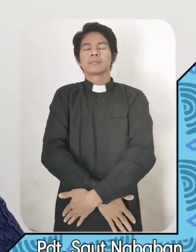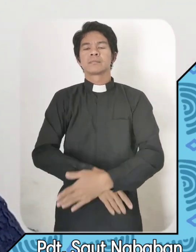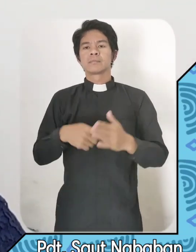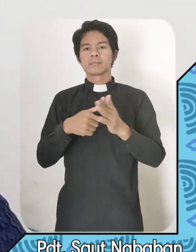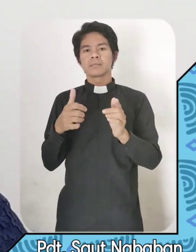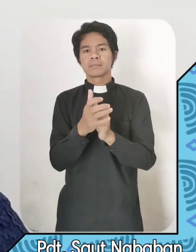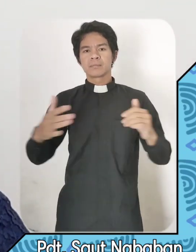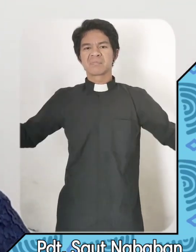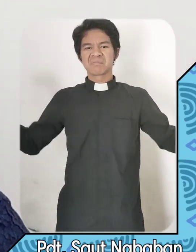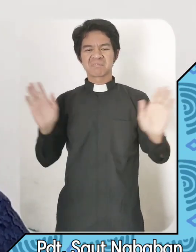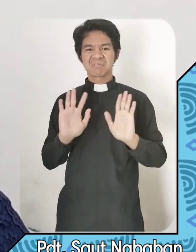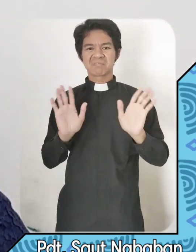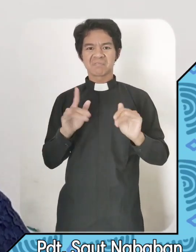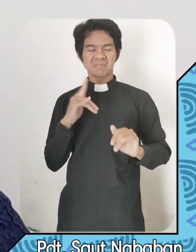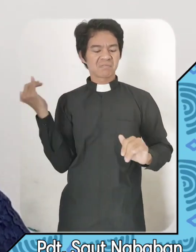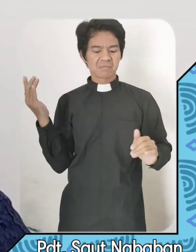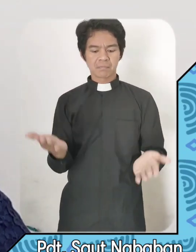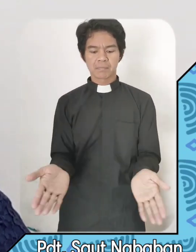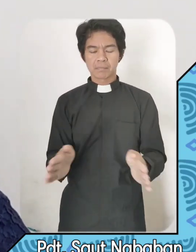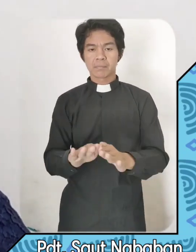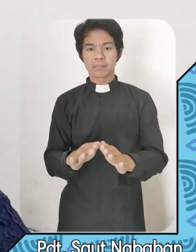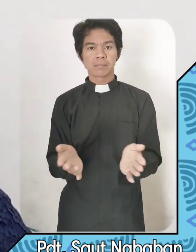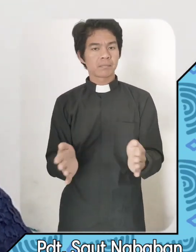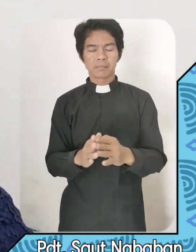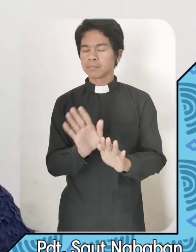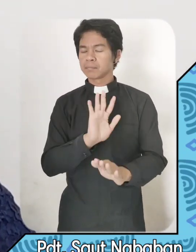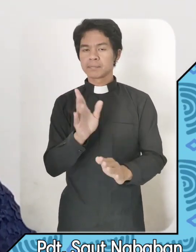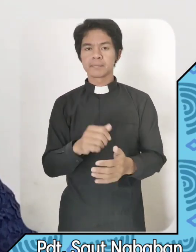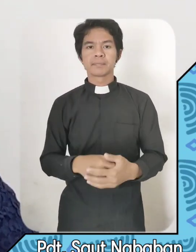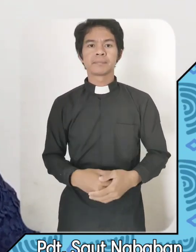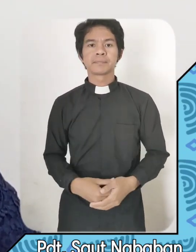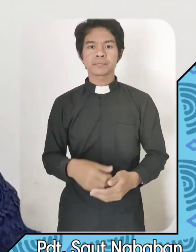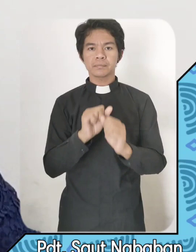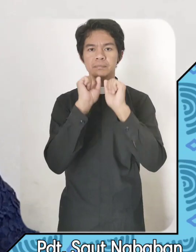mayat Yesus tidak lagi ada di dalam kuburan tersebut.